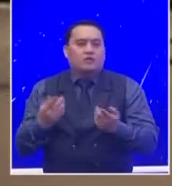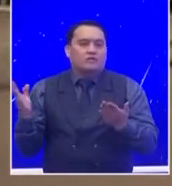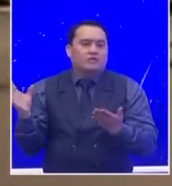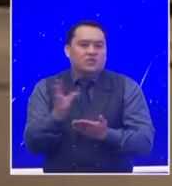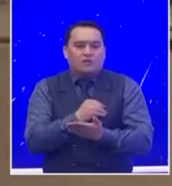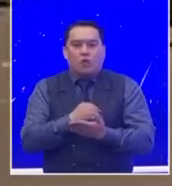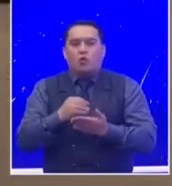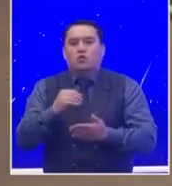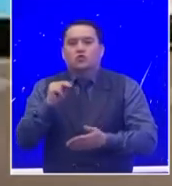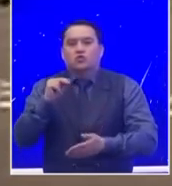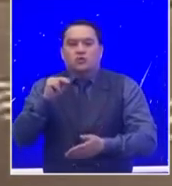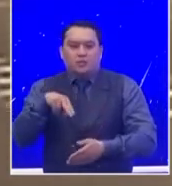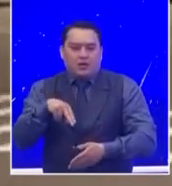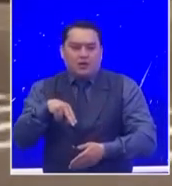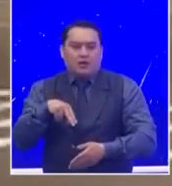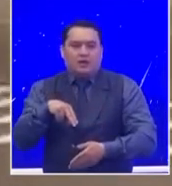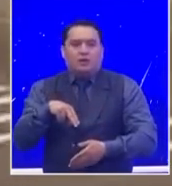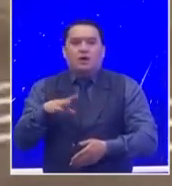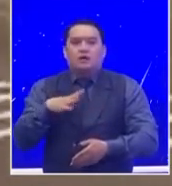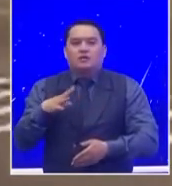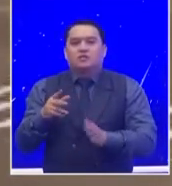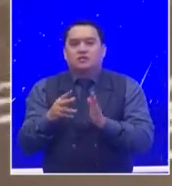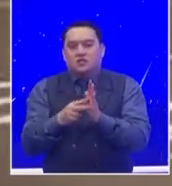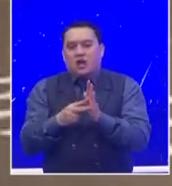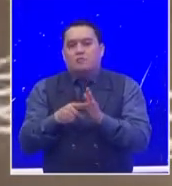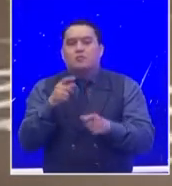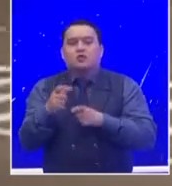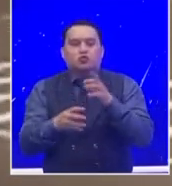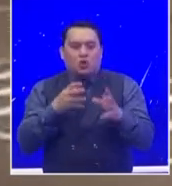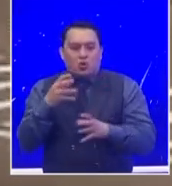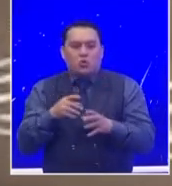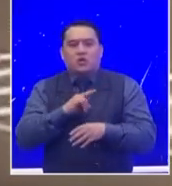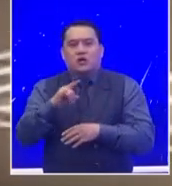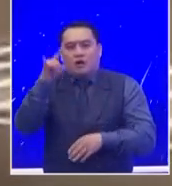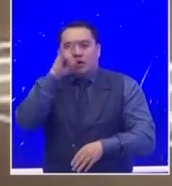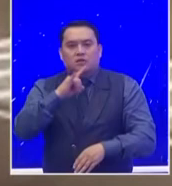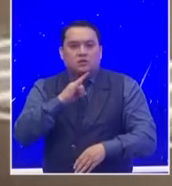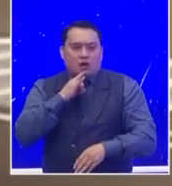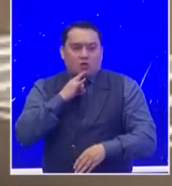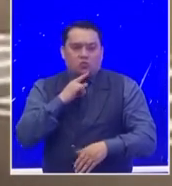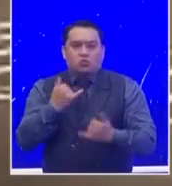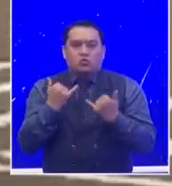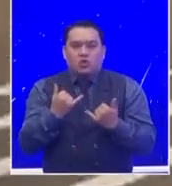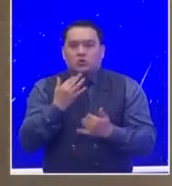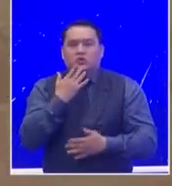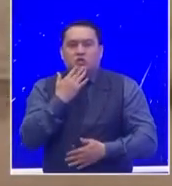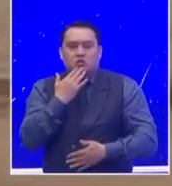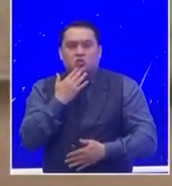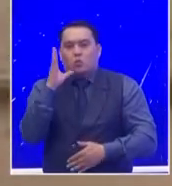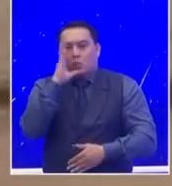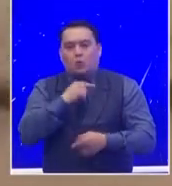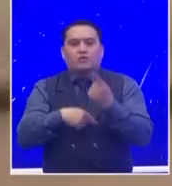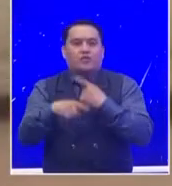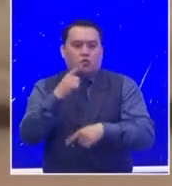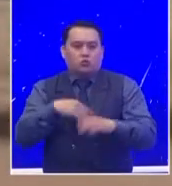режима чрезвычайного положения. Под запретом оказались все международные рейсы. Но граждане Казахстана, которые находятся за рубежом, смогут